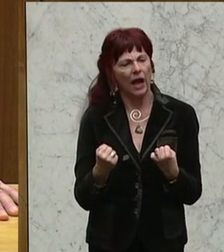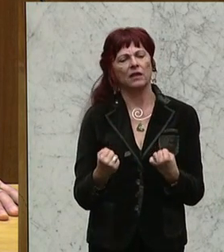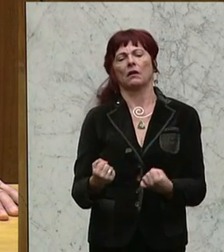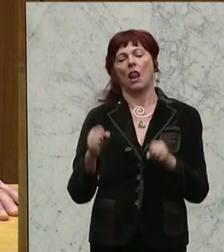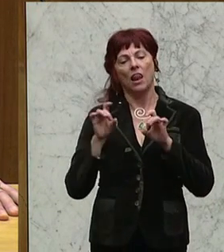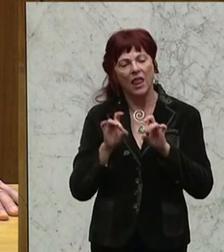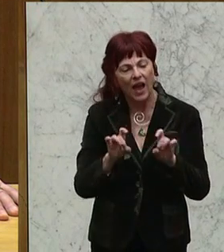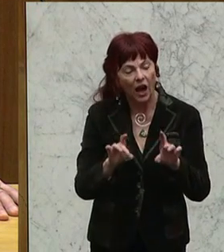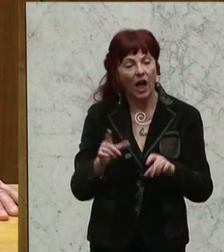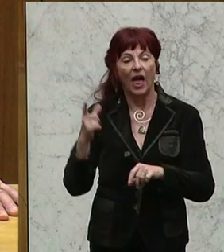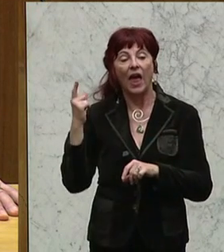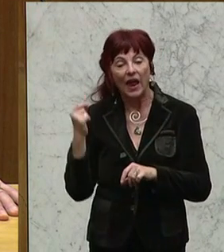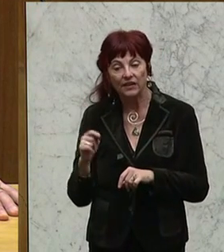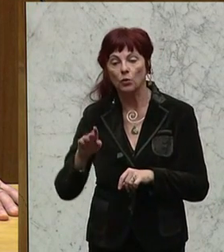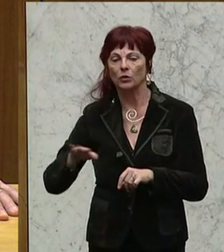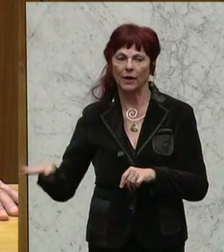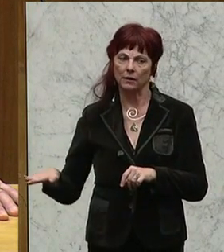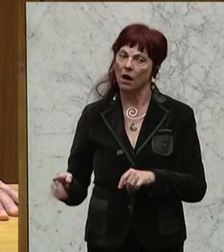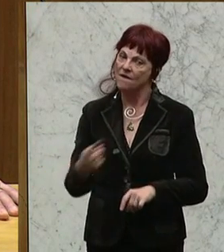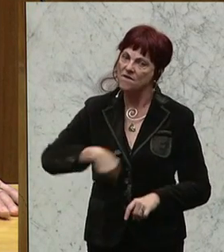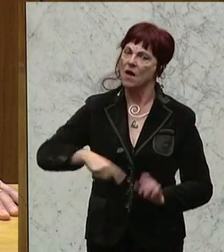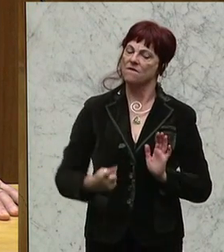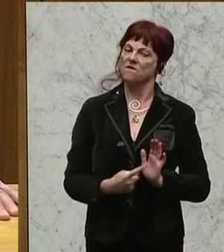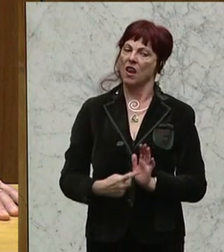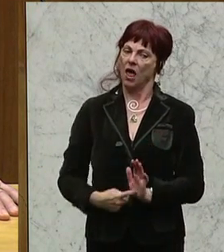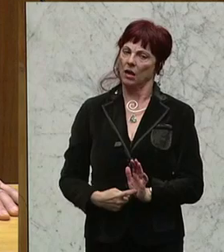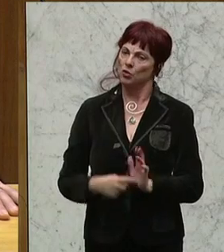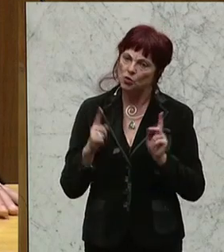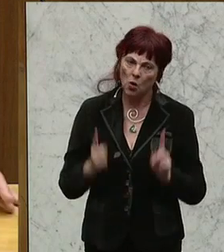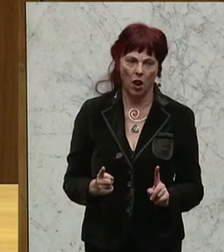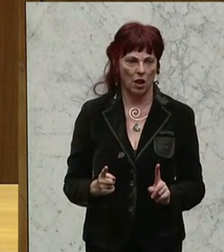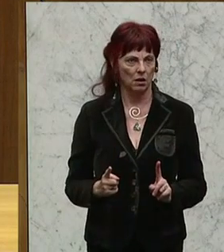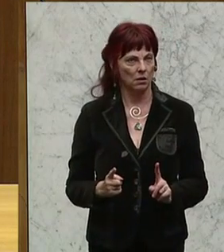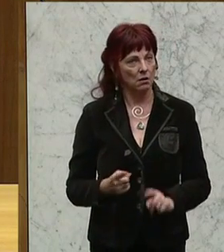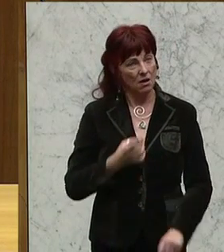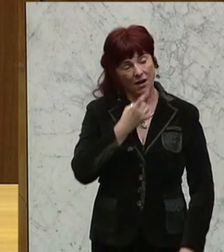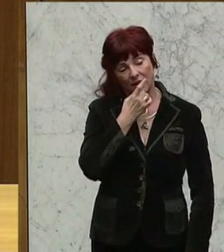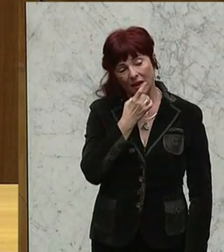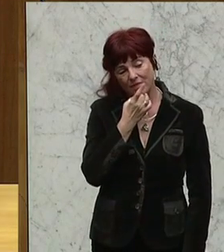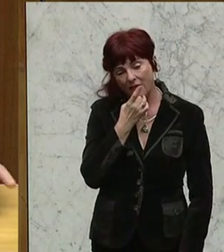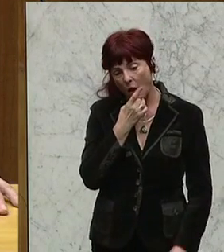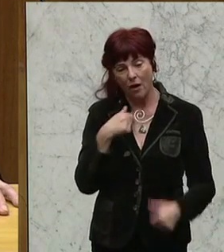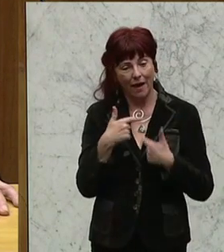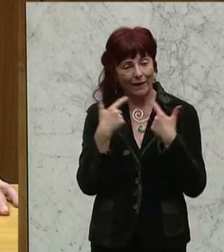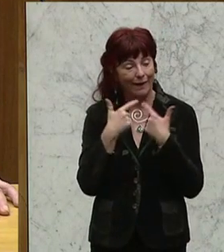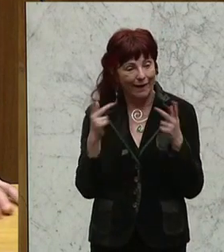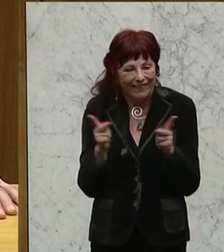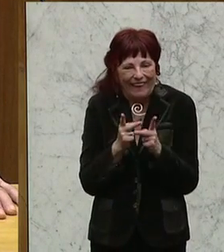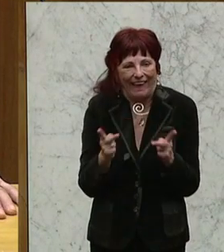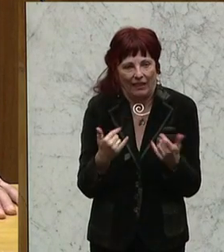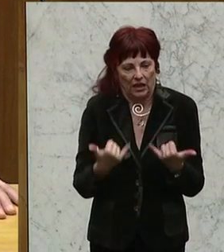uns wirklich eingemahnt Detailausführungen sind mir aus Zeitgründen natürlich jetzt